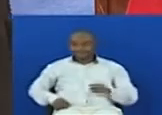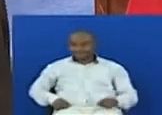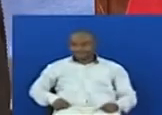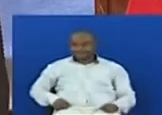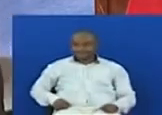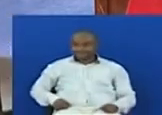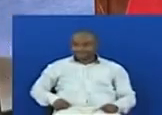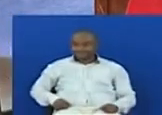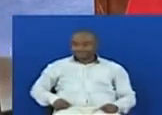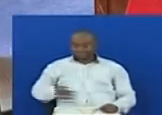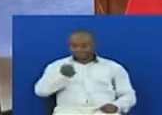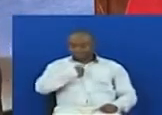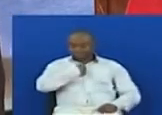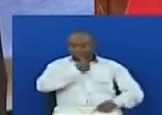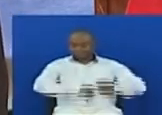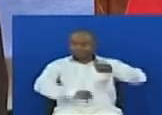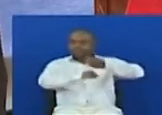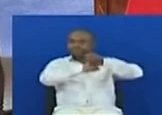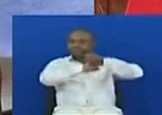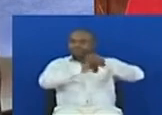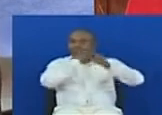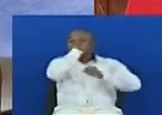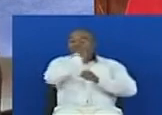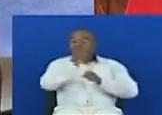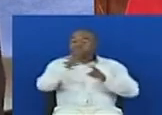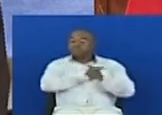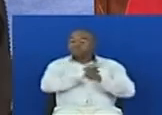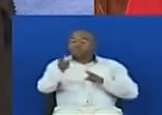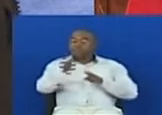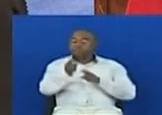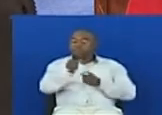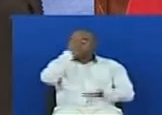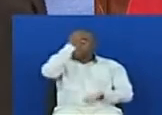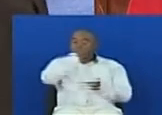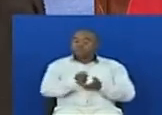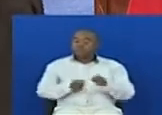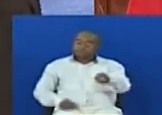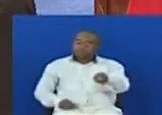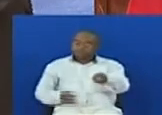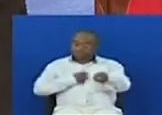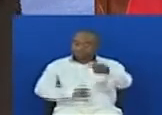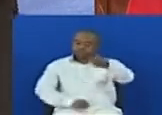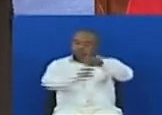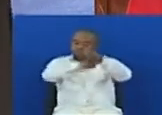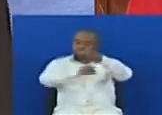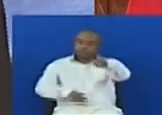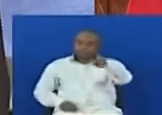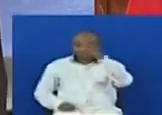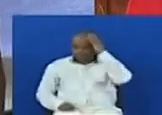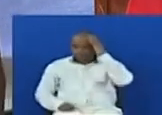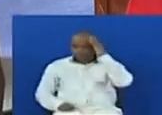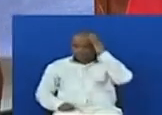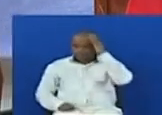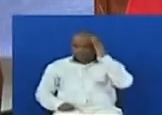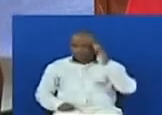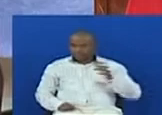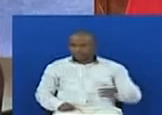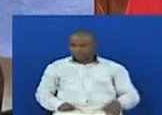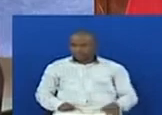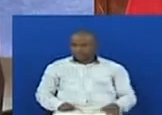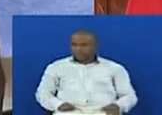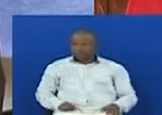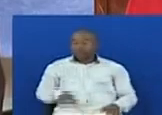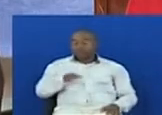kwa kuunga mkono 100% azimio hili, lakini vile vile niseme Mheshimiwa Speaker kwa lugha ya